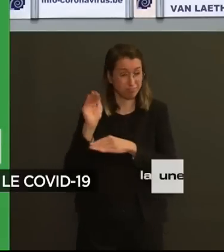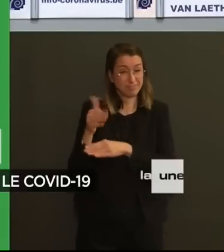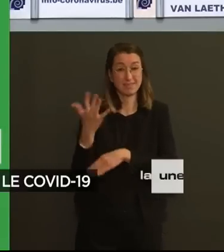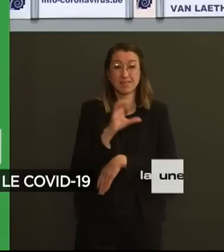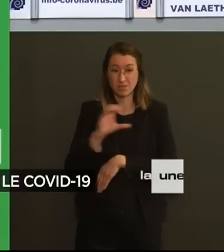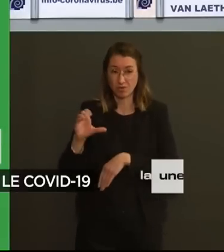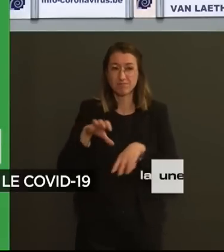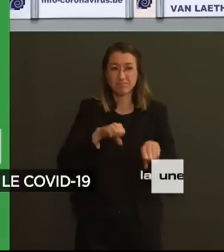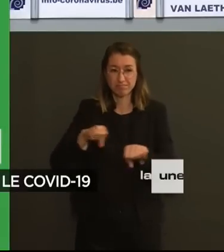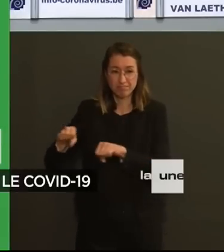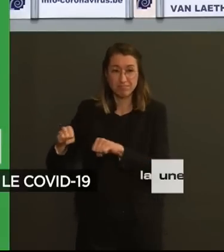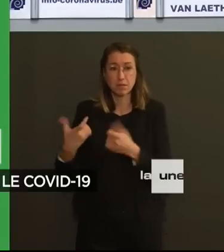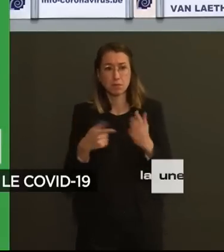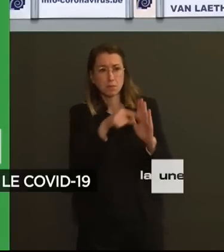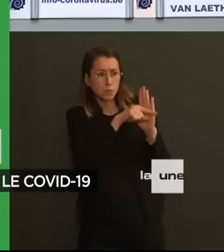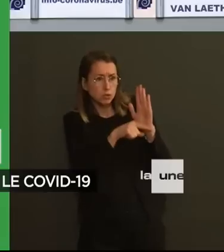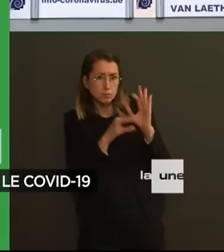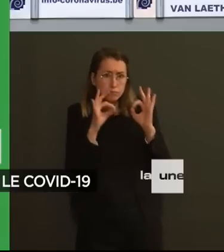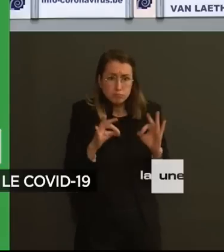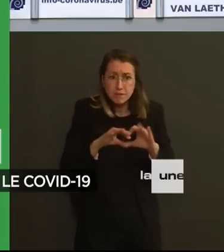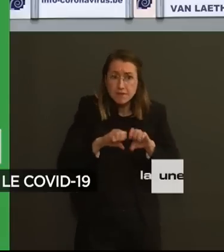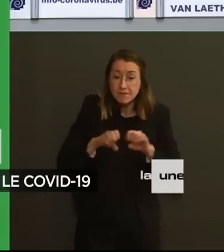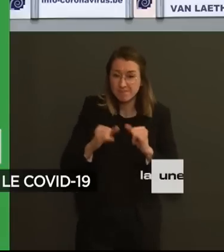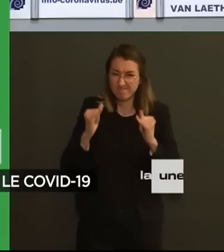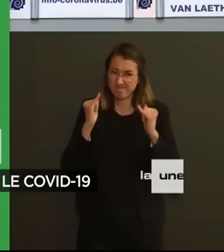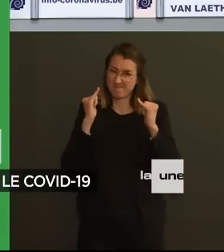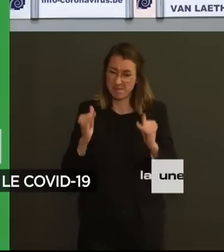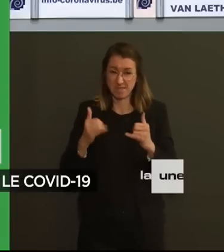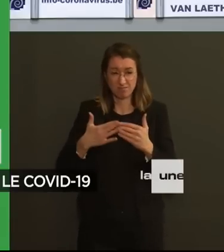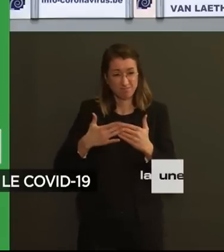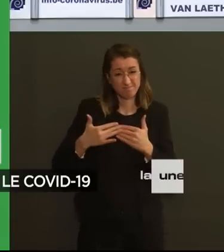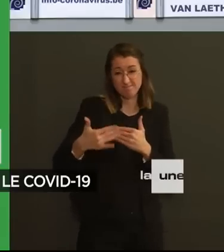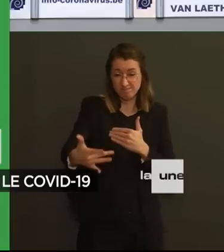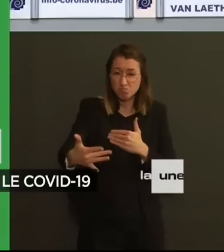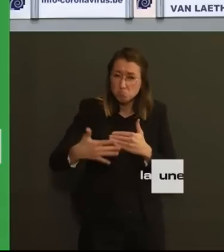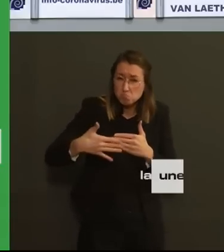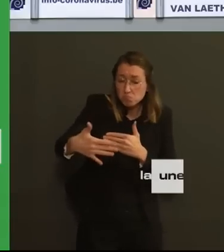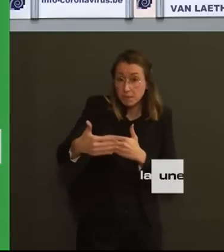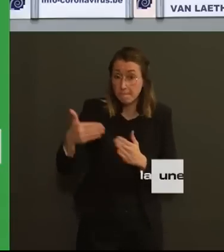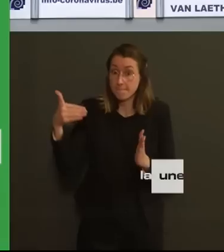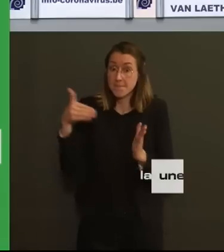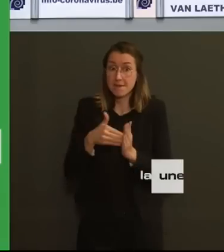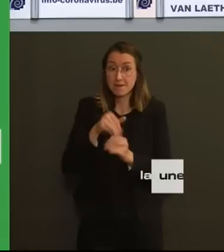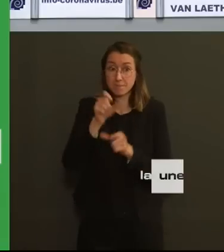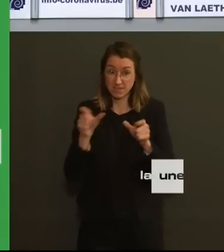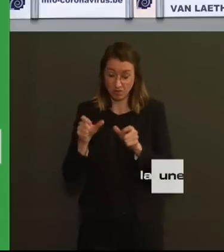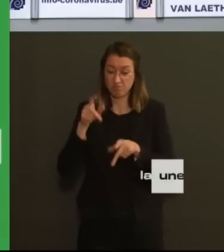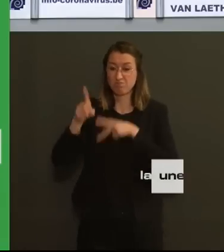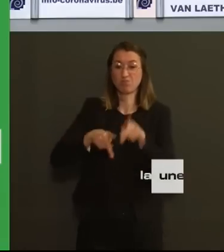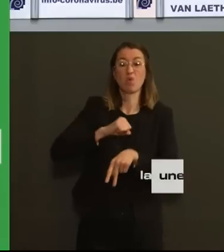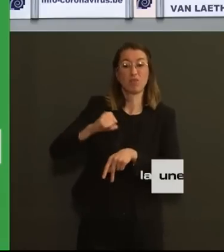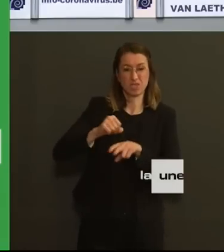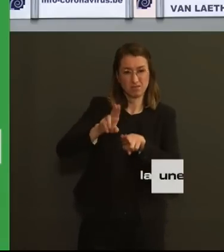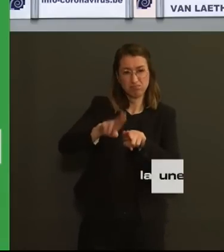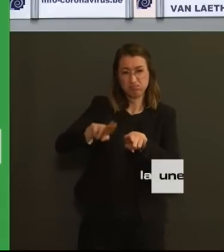impact rapide, on aura 1000 patients en soins intensifs d'ici la fin de ce mois. Grâce aux mesures